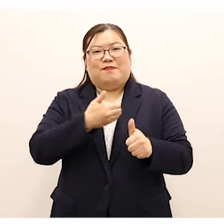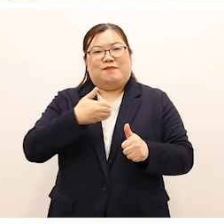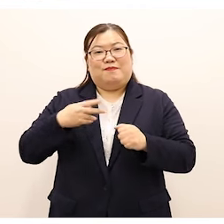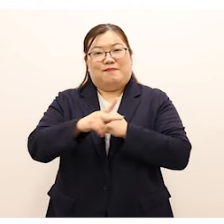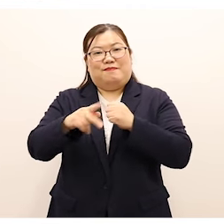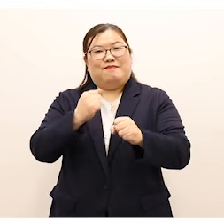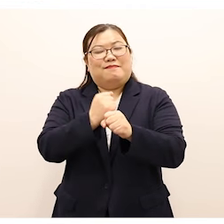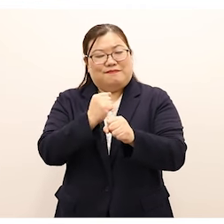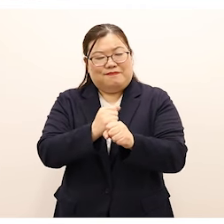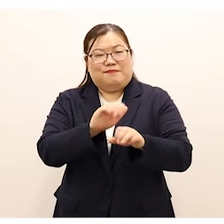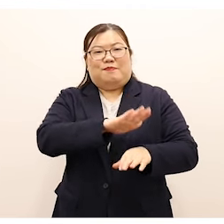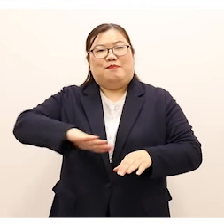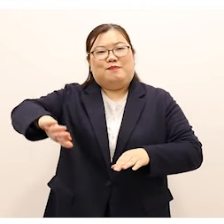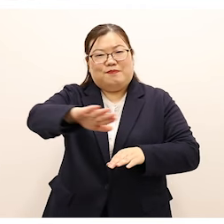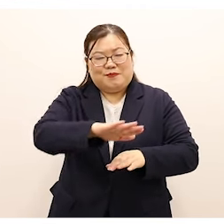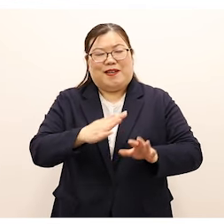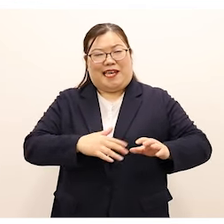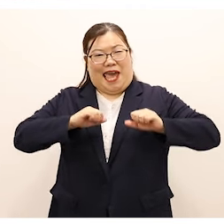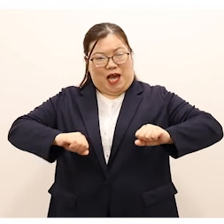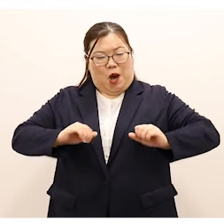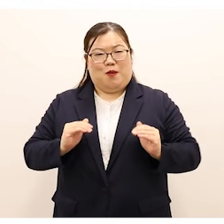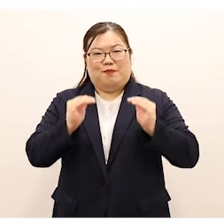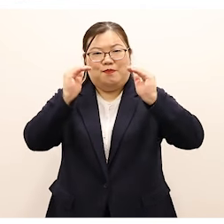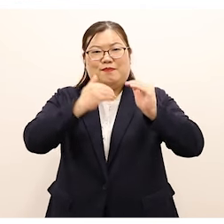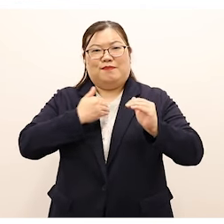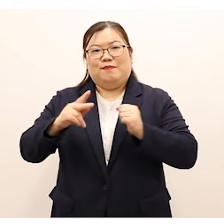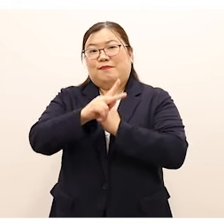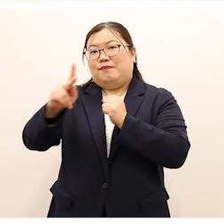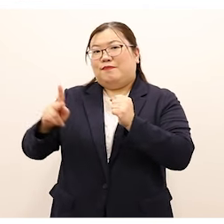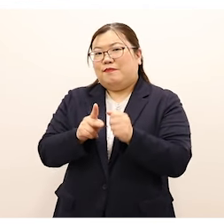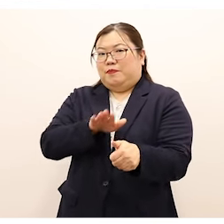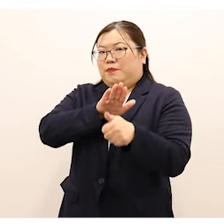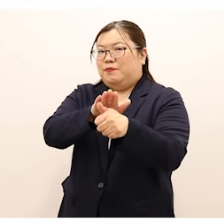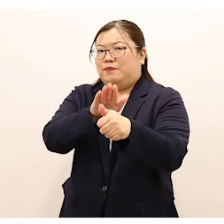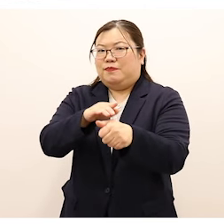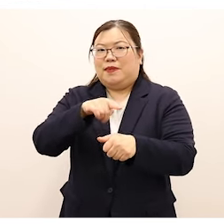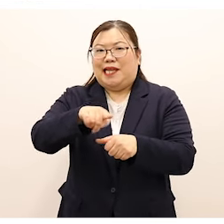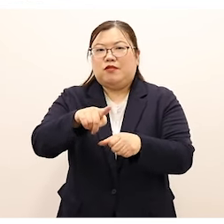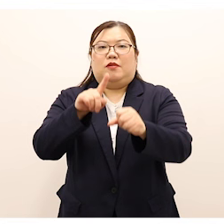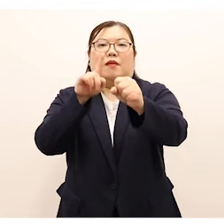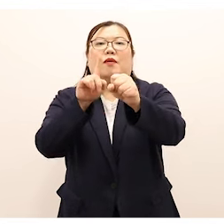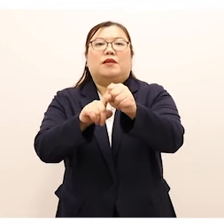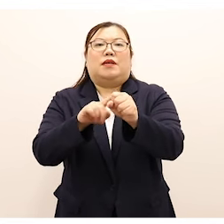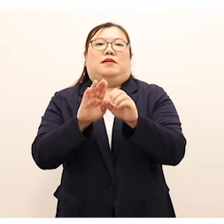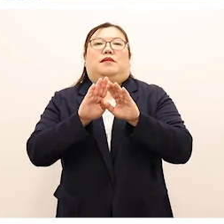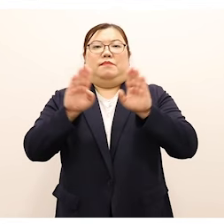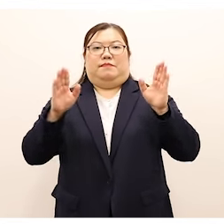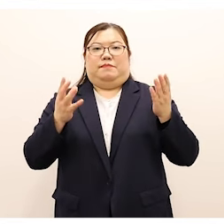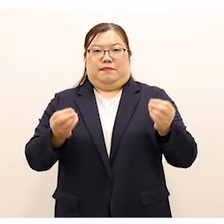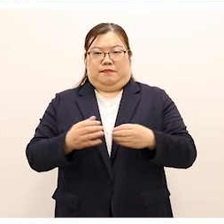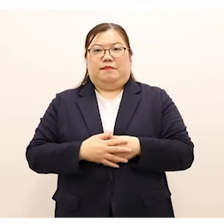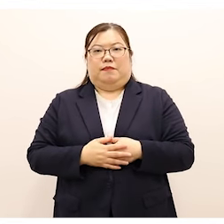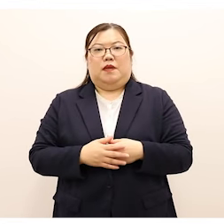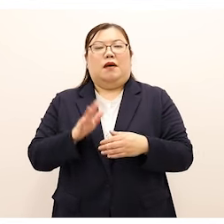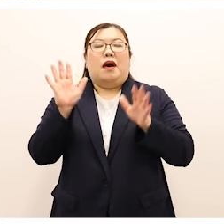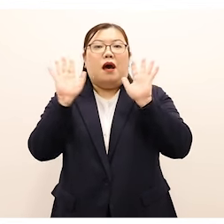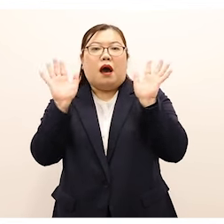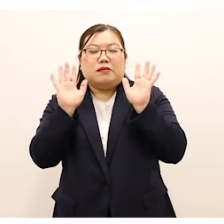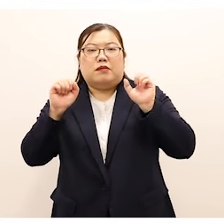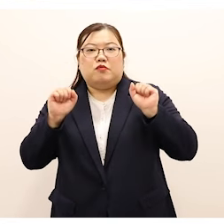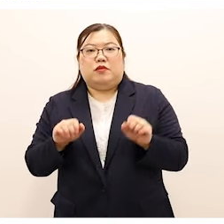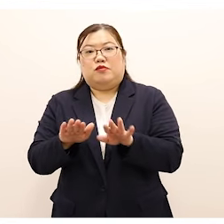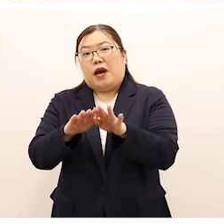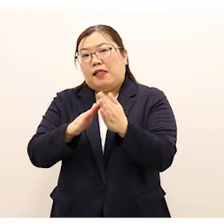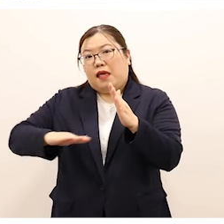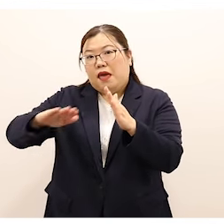どもが健全に成長できる環境づくりを推進することを目的として、乳児家庭を見守る、試供